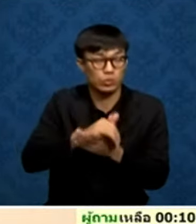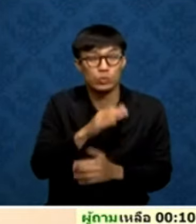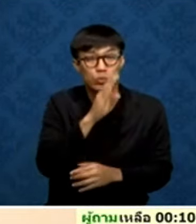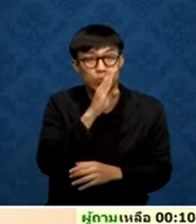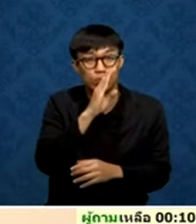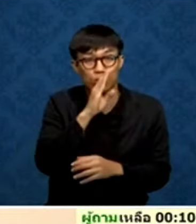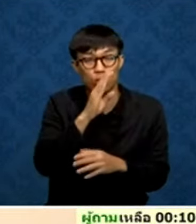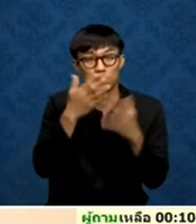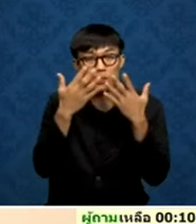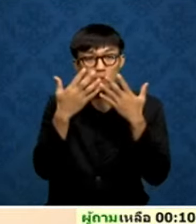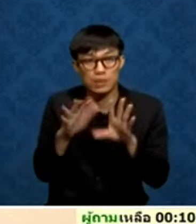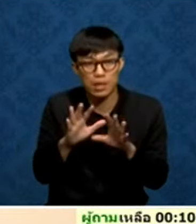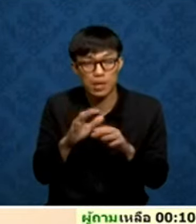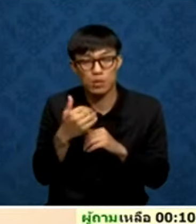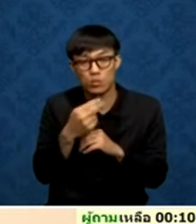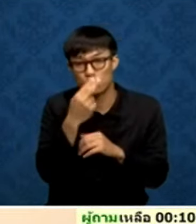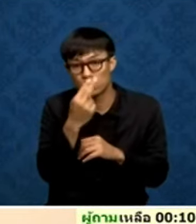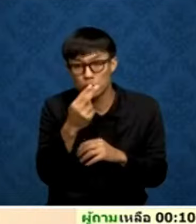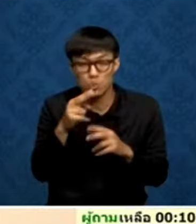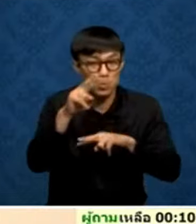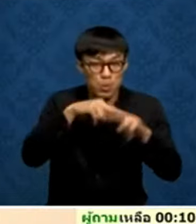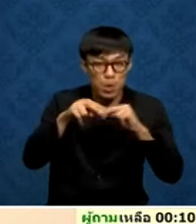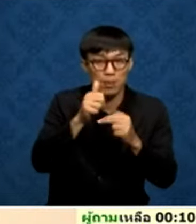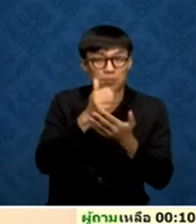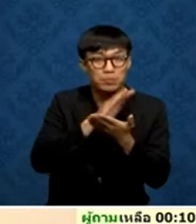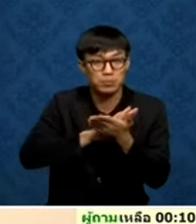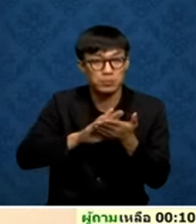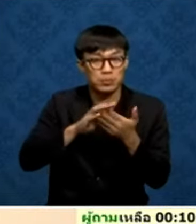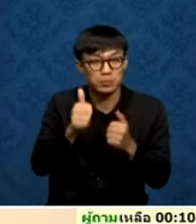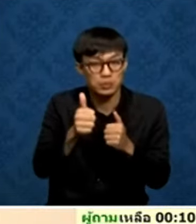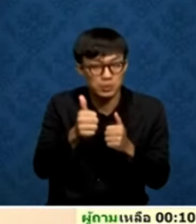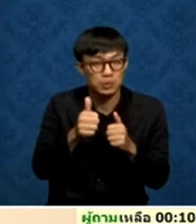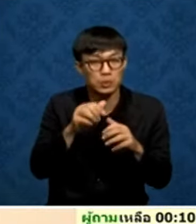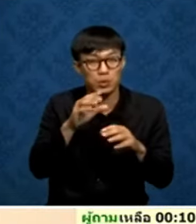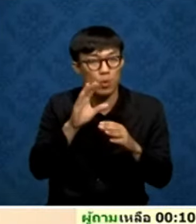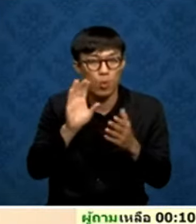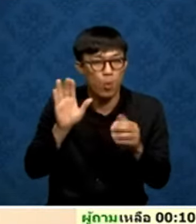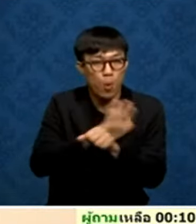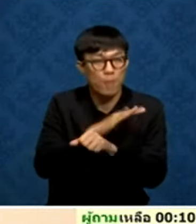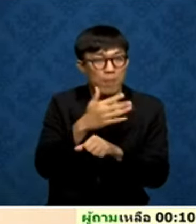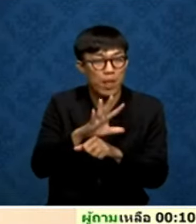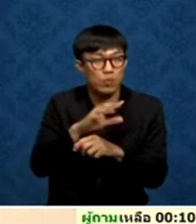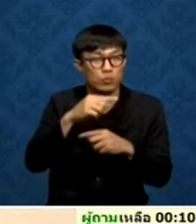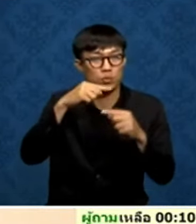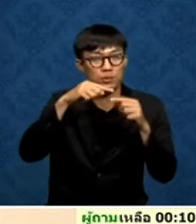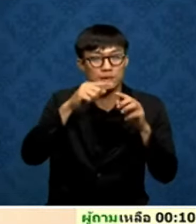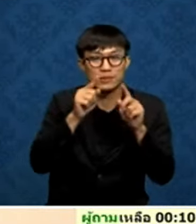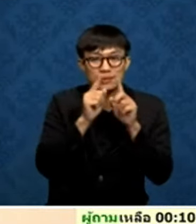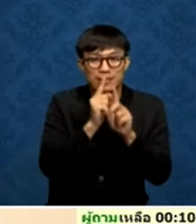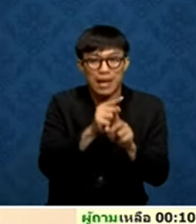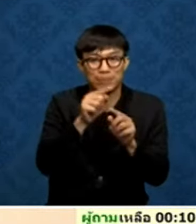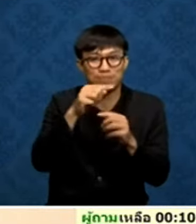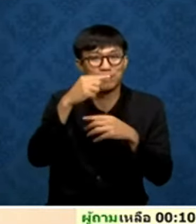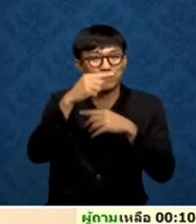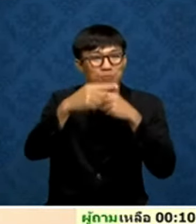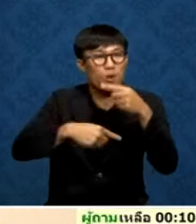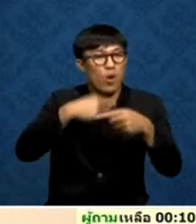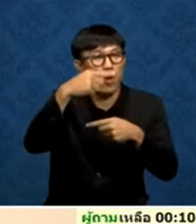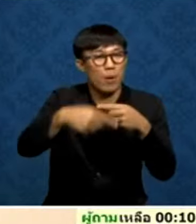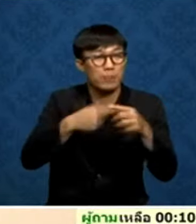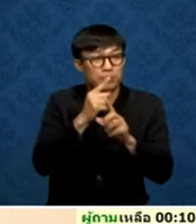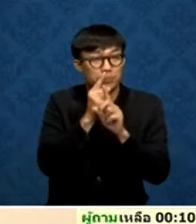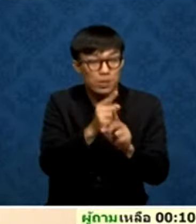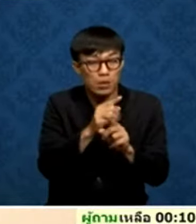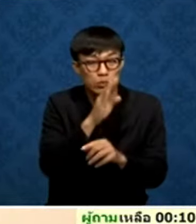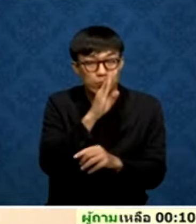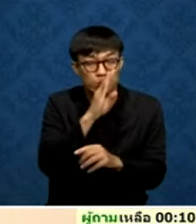ล้วมีเซคันด์เทียร์เฟิร์สเทียร์แล้วเกิดขึ้นแล้วหมายว่าการลงทุนครบหลูปแล้วการส่งออกเป็นเท่าไหร่สิ่งที่มาลงทุนประ